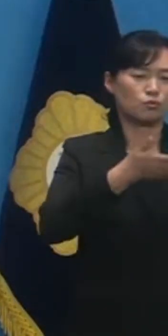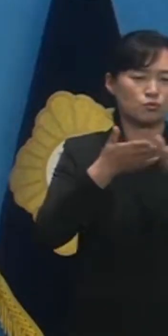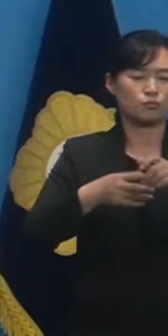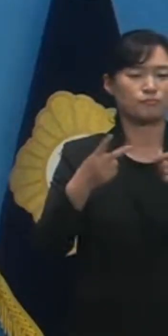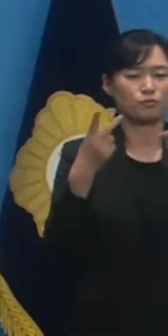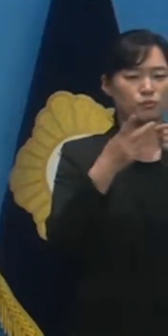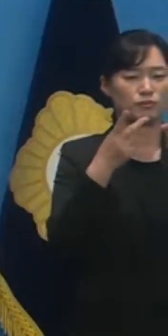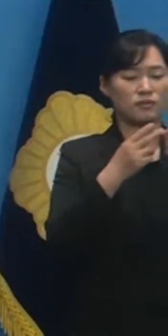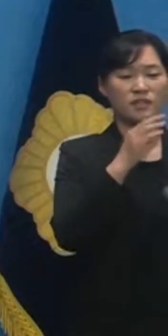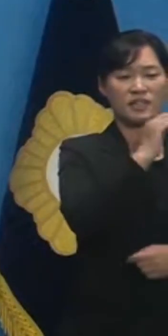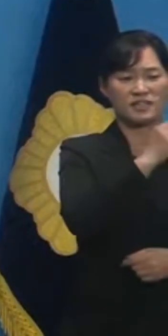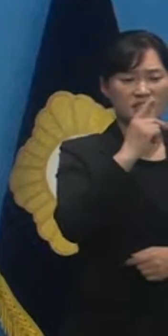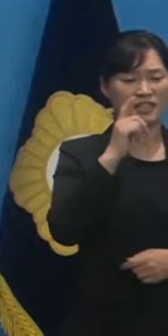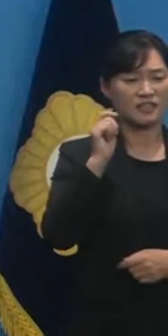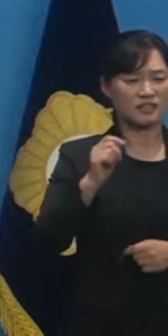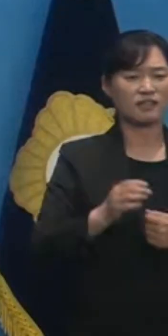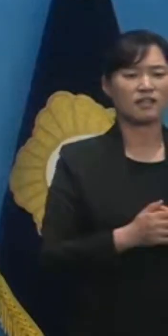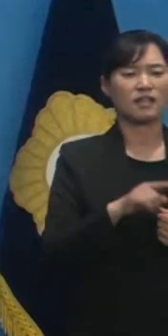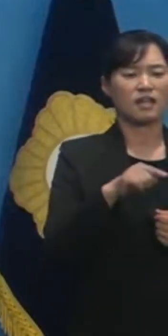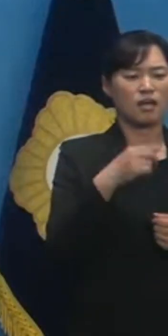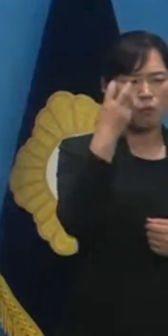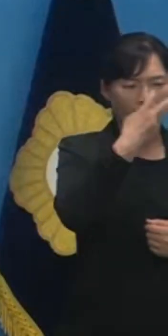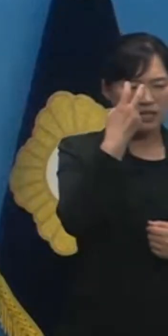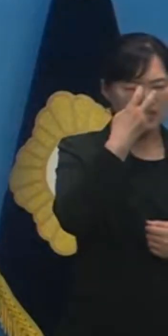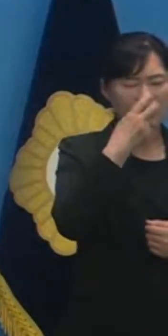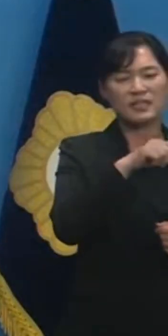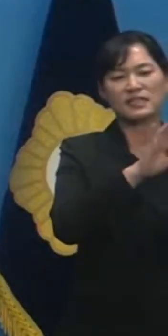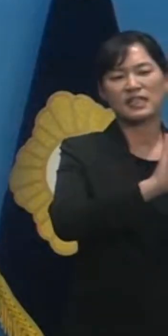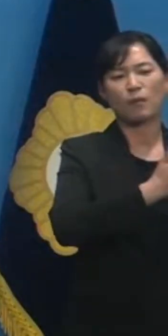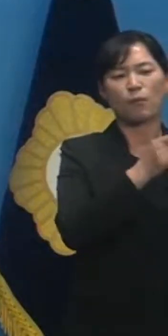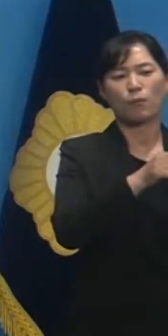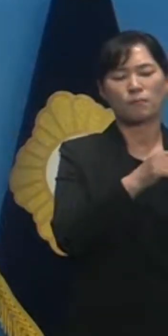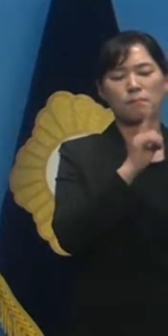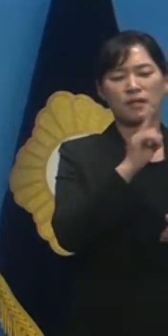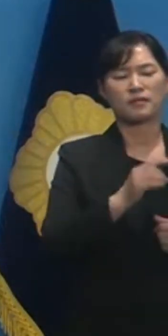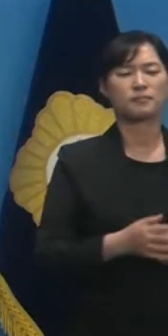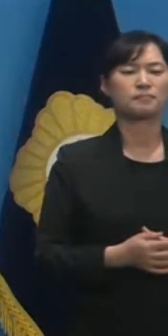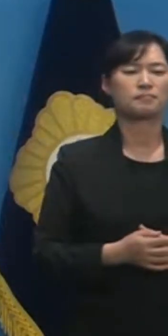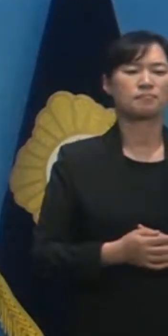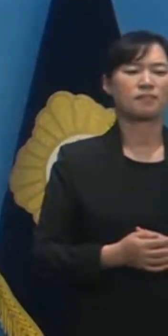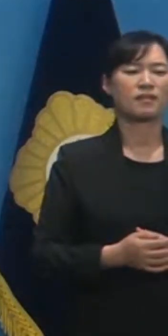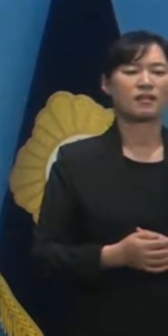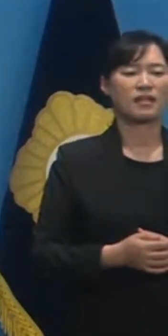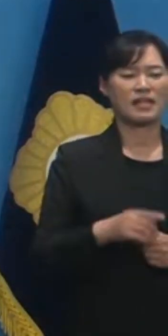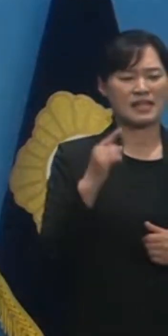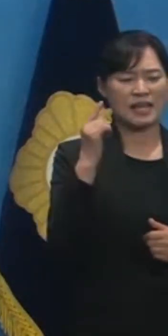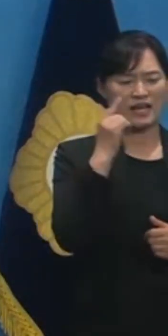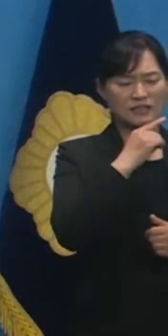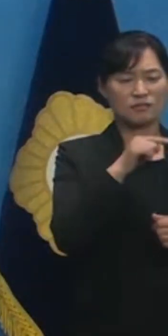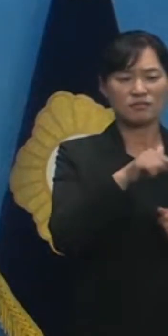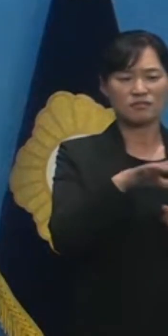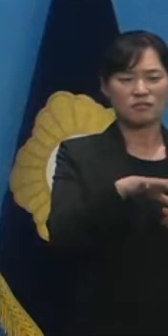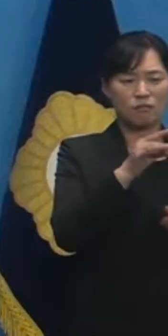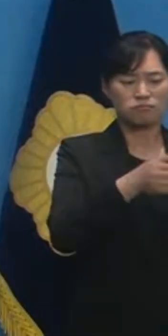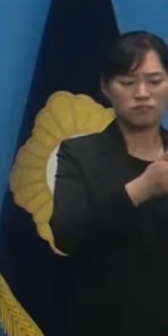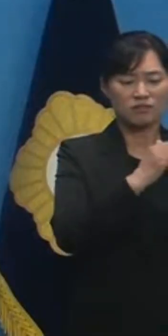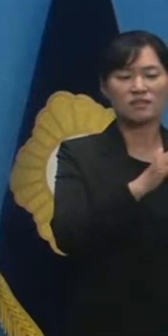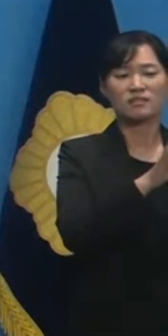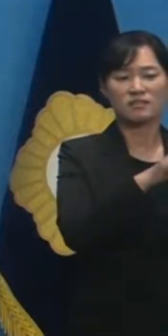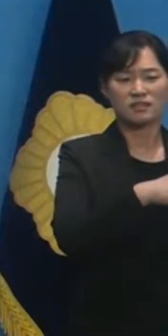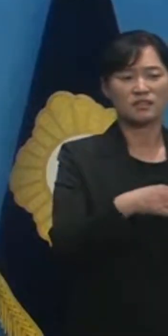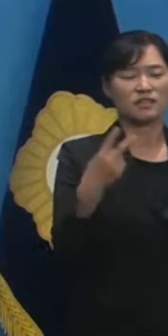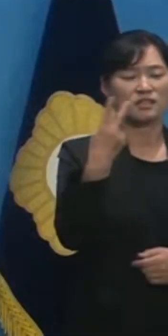둘째, SKT의 총체적 보안 관리 부실을 지적하지 않을 수 없습니다. 악성 코드 최초 설치